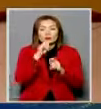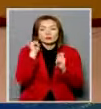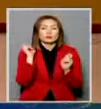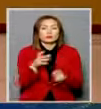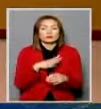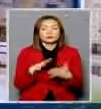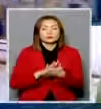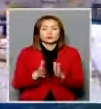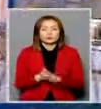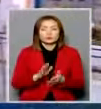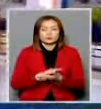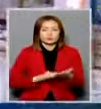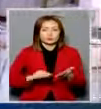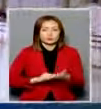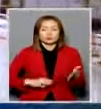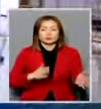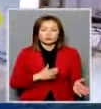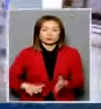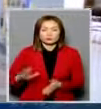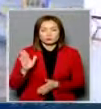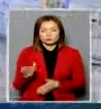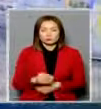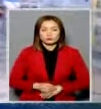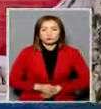словам организаторов, подобные мероприятия планируется